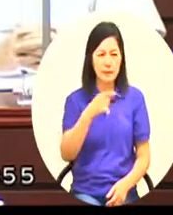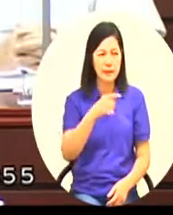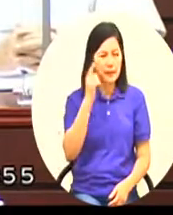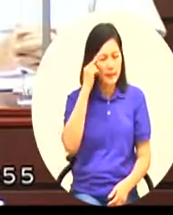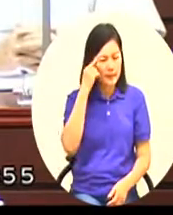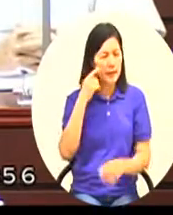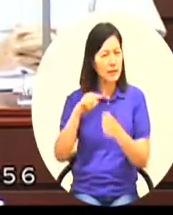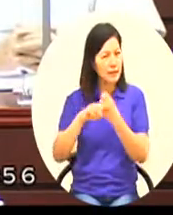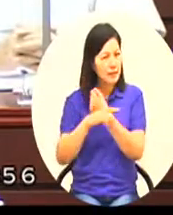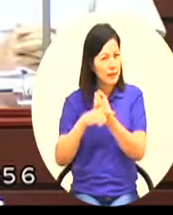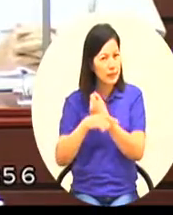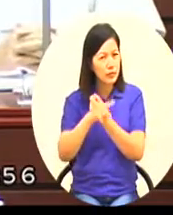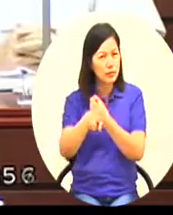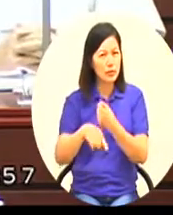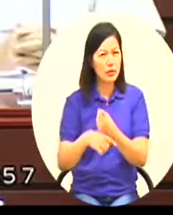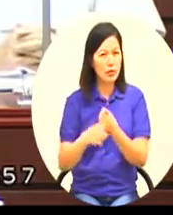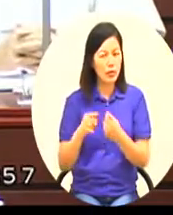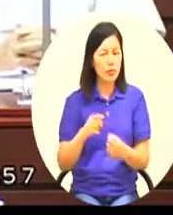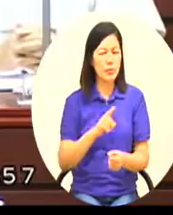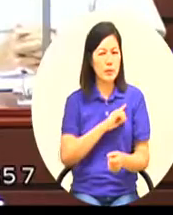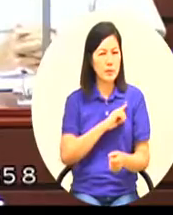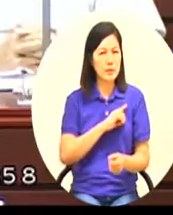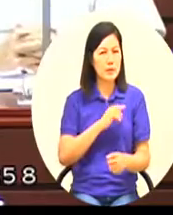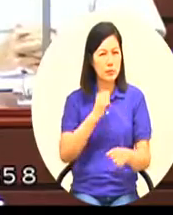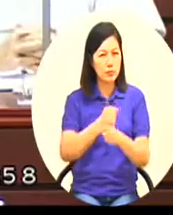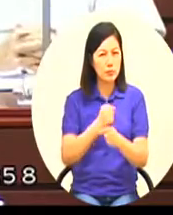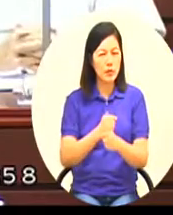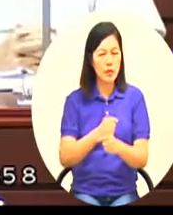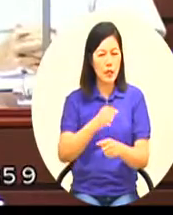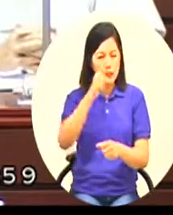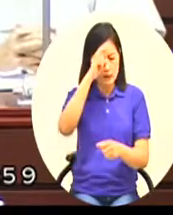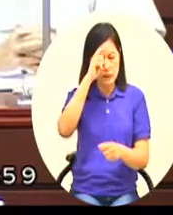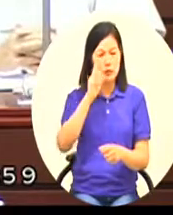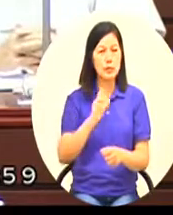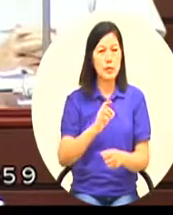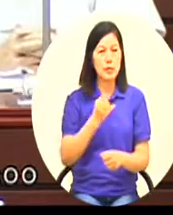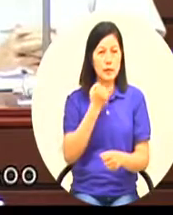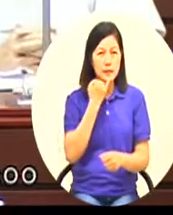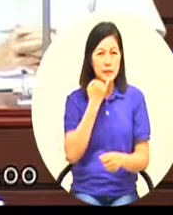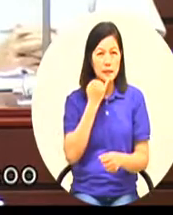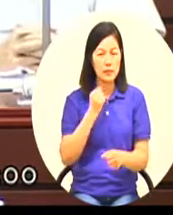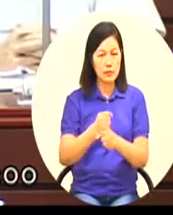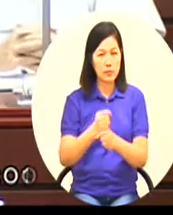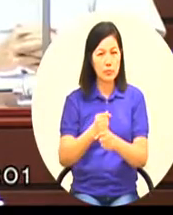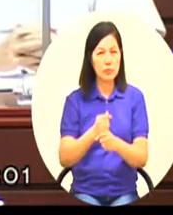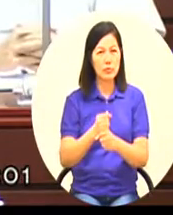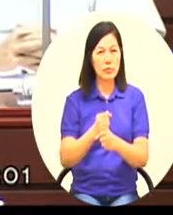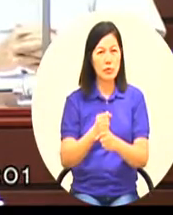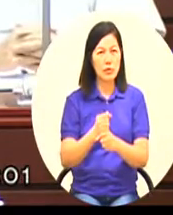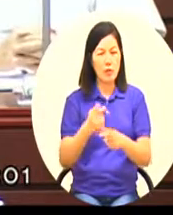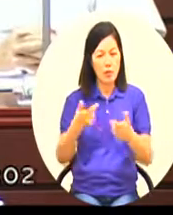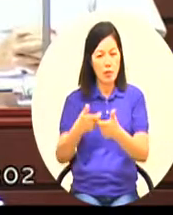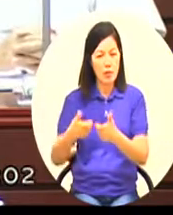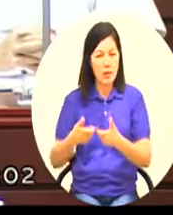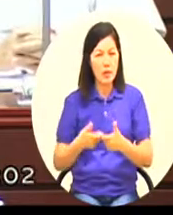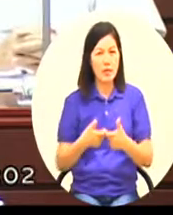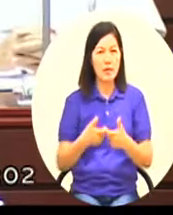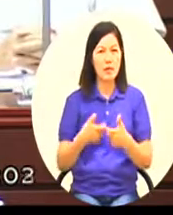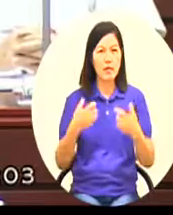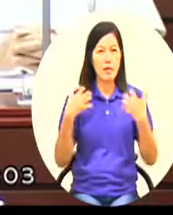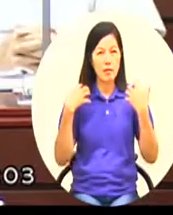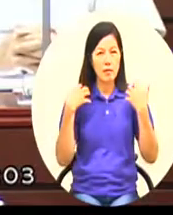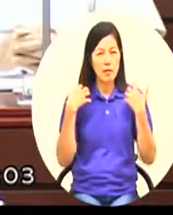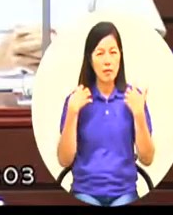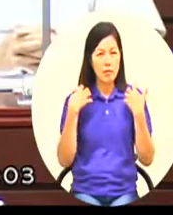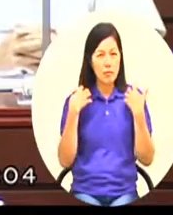弊权衡，有时候我们必须来做，反而可以取代我们一些 工作上的一个负荷啊。在治安上发生事故，你要